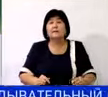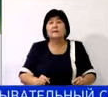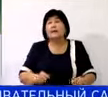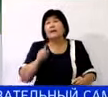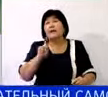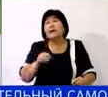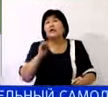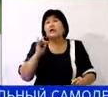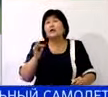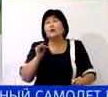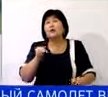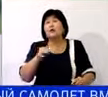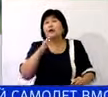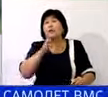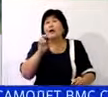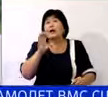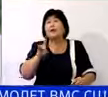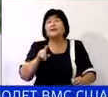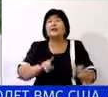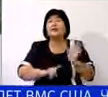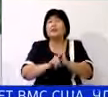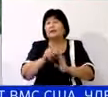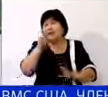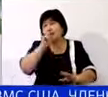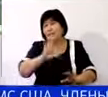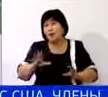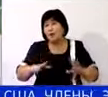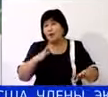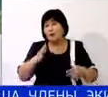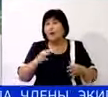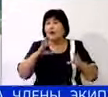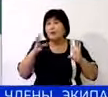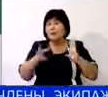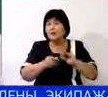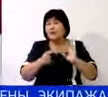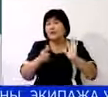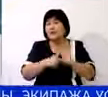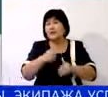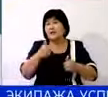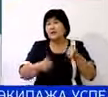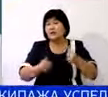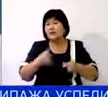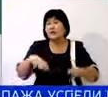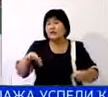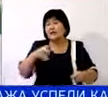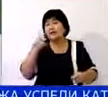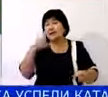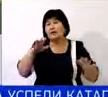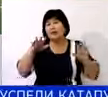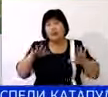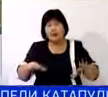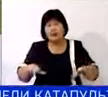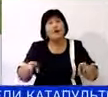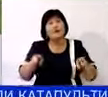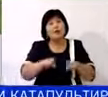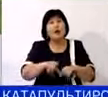К этому историческому моменту кайсаровцы подошли с неплохой подготовки. По итогам 7 туров чемпионата страны на втором месте.